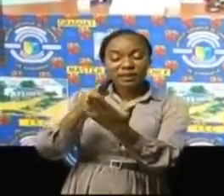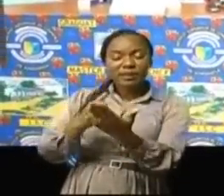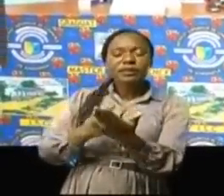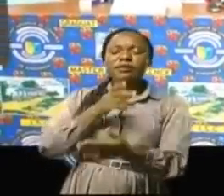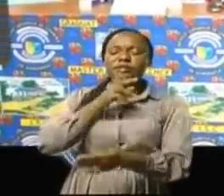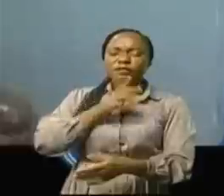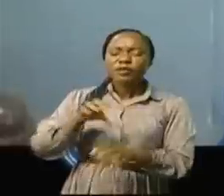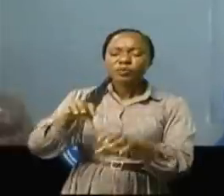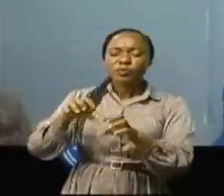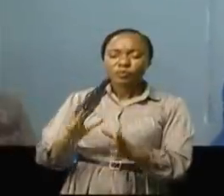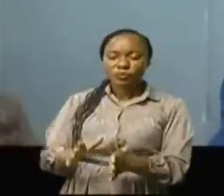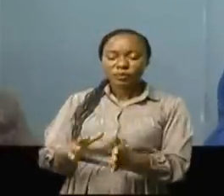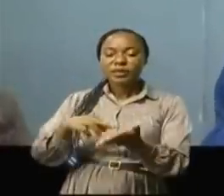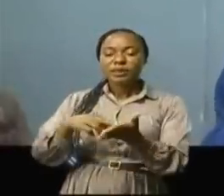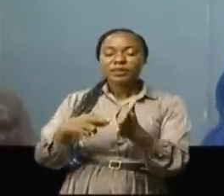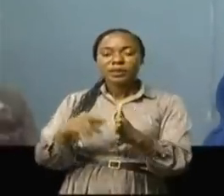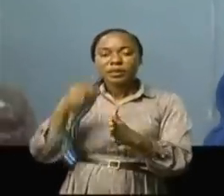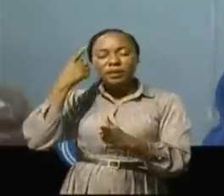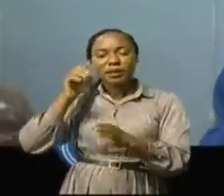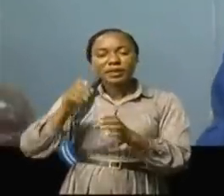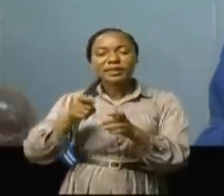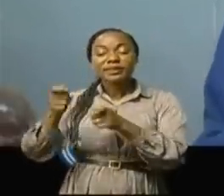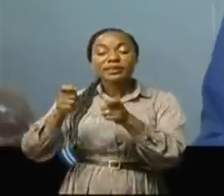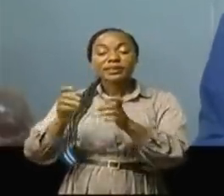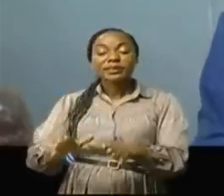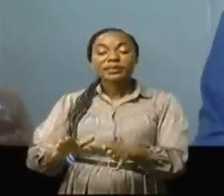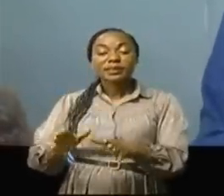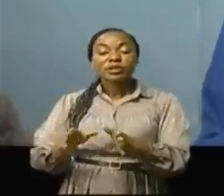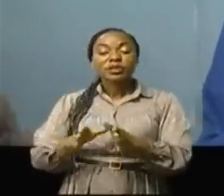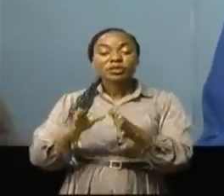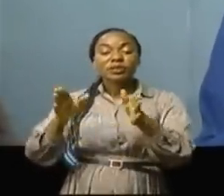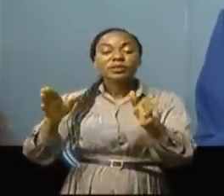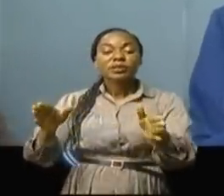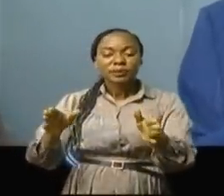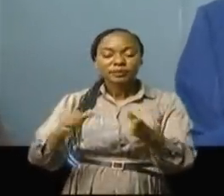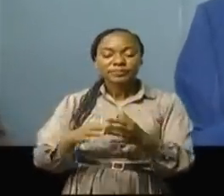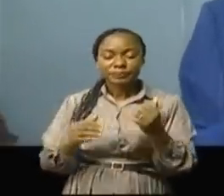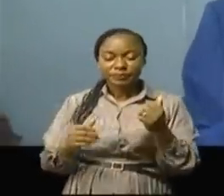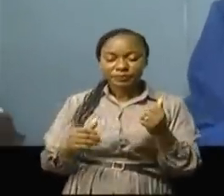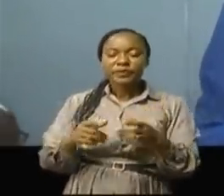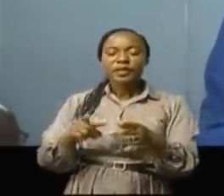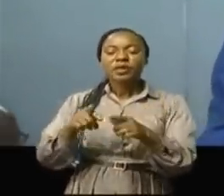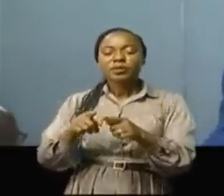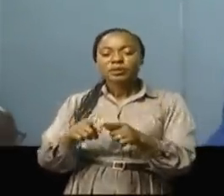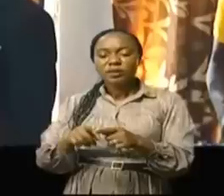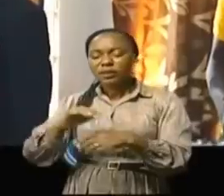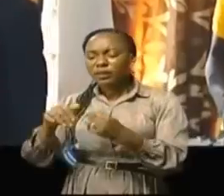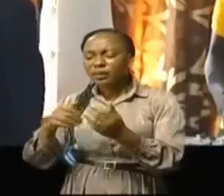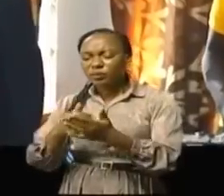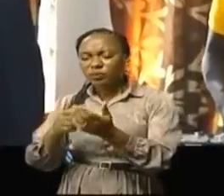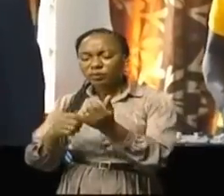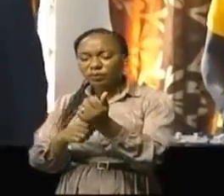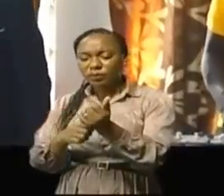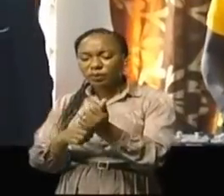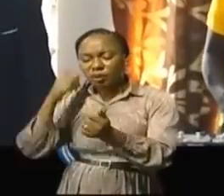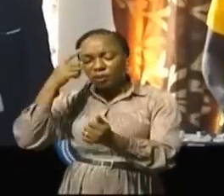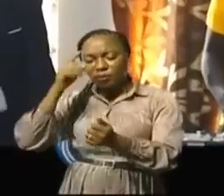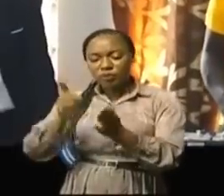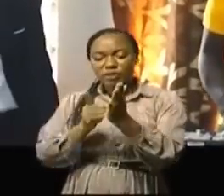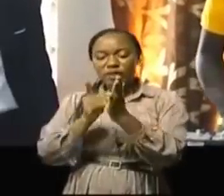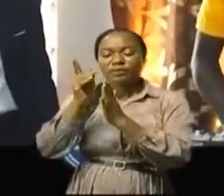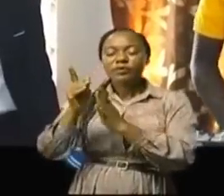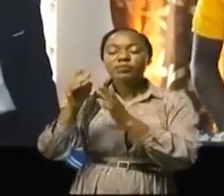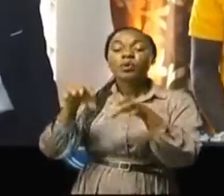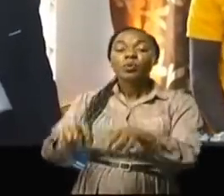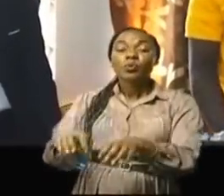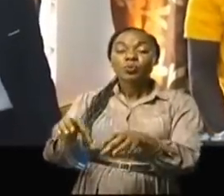exposés a valu une invitation du directeur général de la RTNC, Béli Debunga, à tous les orateurs. Pour espérer au développement de la